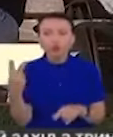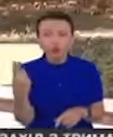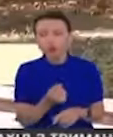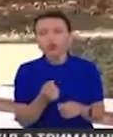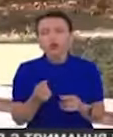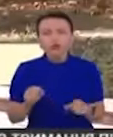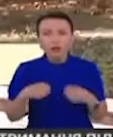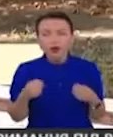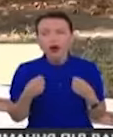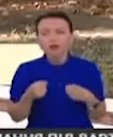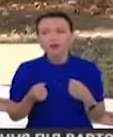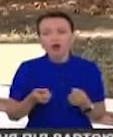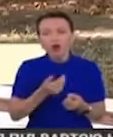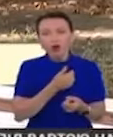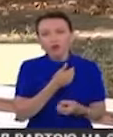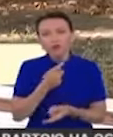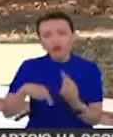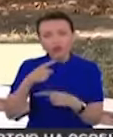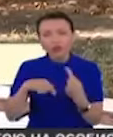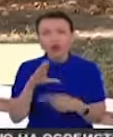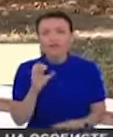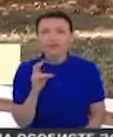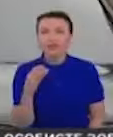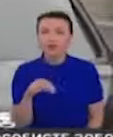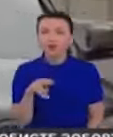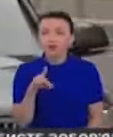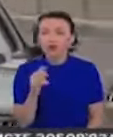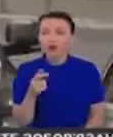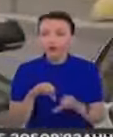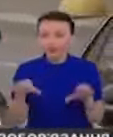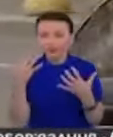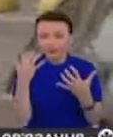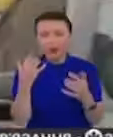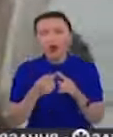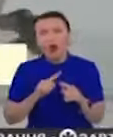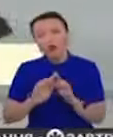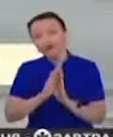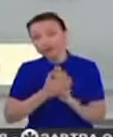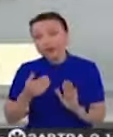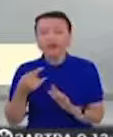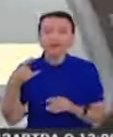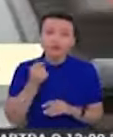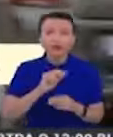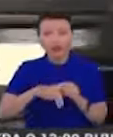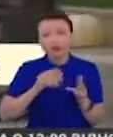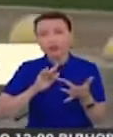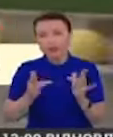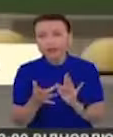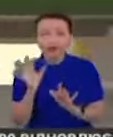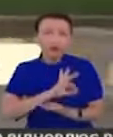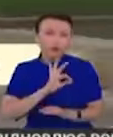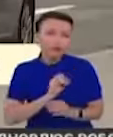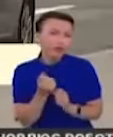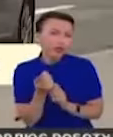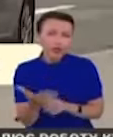повернути свій вініловий програвач, який забув у таксі. Проти ночі 16 вересня він викликав автівку через інтернет-додаток, яким користується